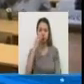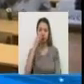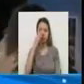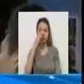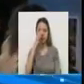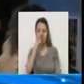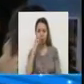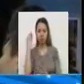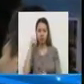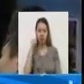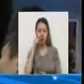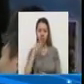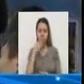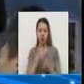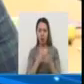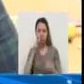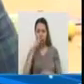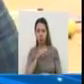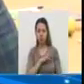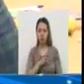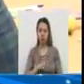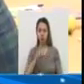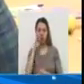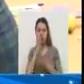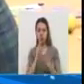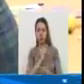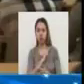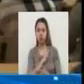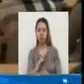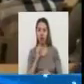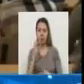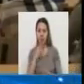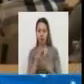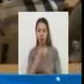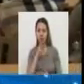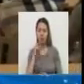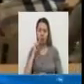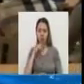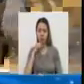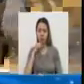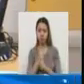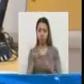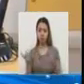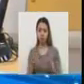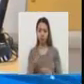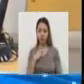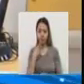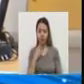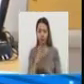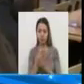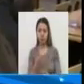өзінің жыл сайынғы жолдауында әкімшілік кедергілерді алып тастау мемлекеттік қызметтерді көрсету уақытын қысқарту қажеттігі жайлы айтып